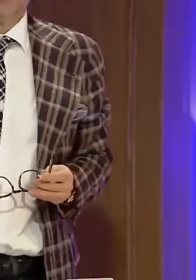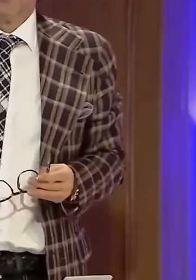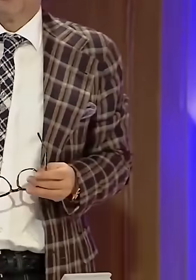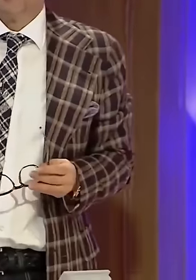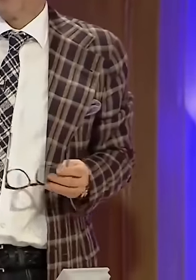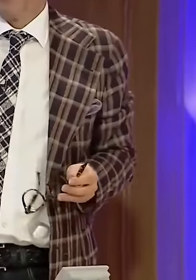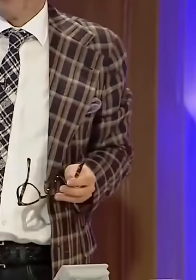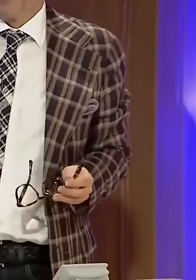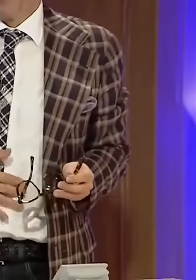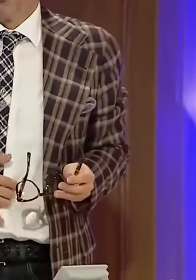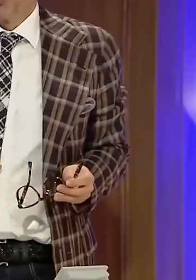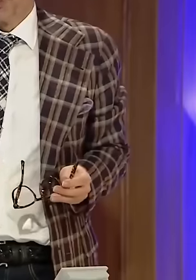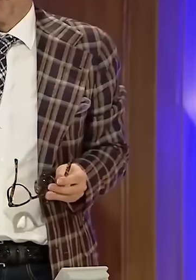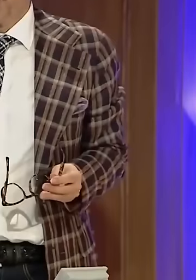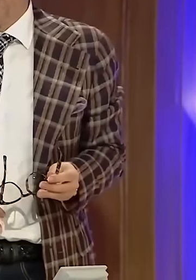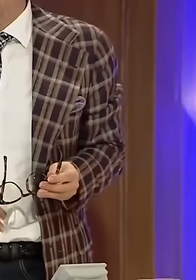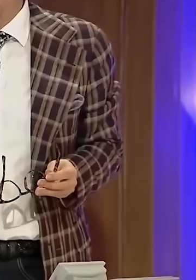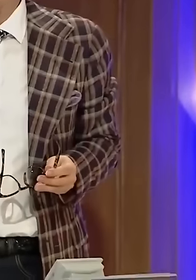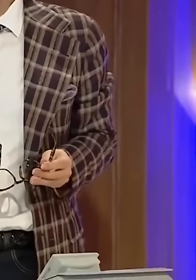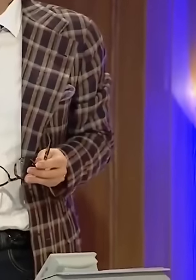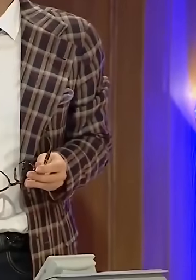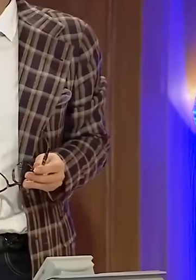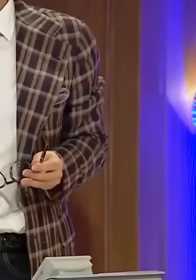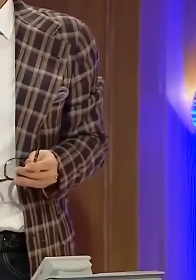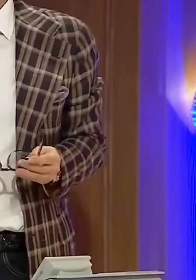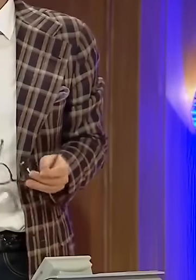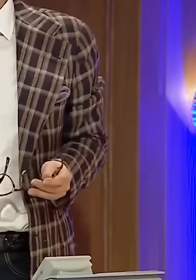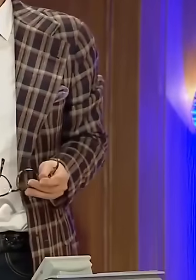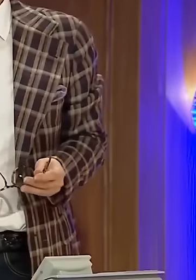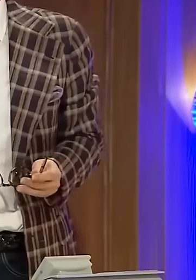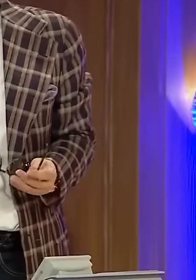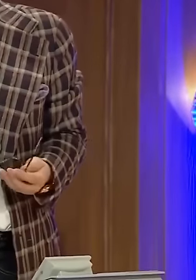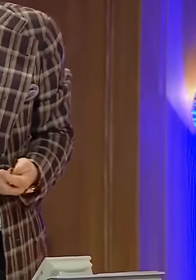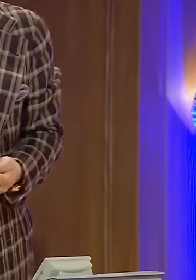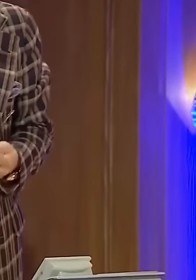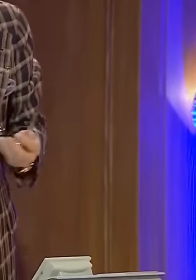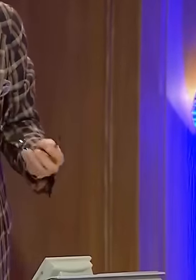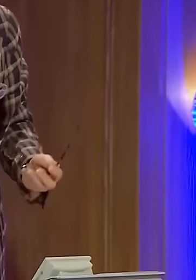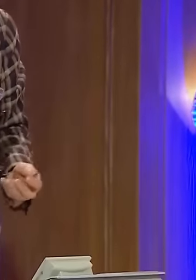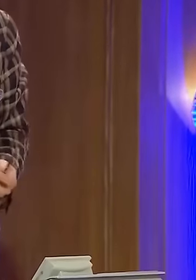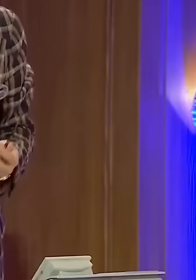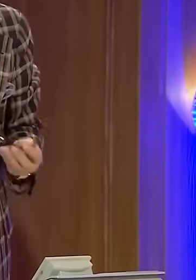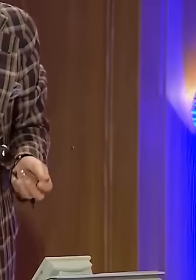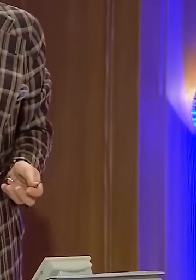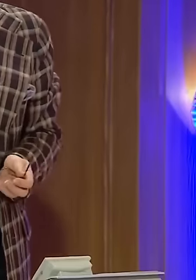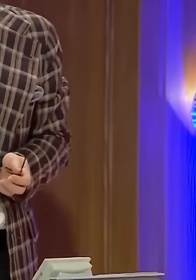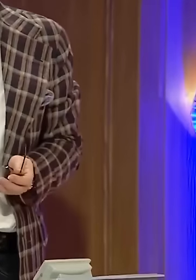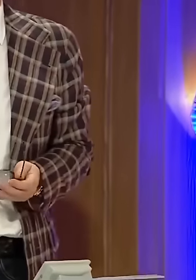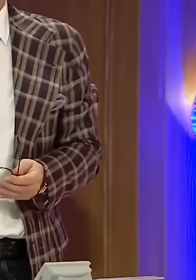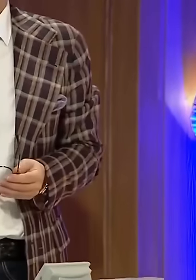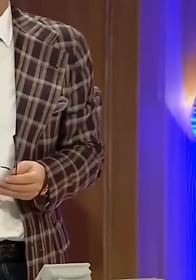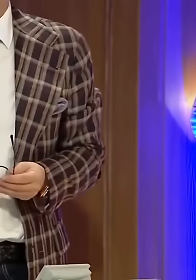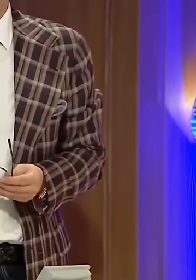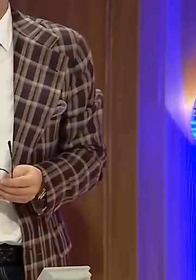gözetmeden bizimle beraber bu işe gönül verdi. Ve bununla ilgili olarak bütün duymayanlar evet. Çevresinde